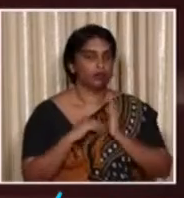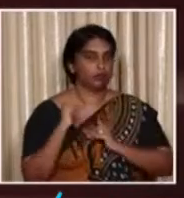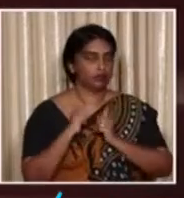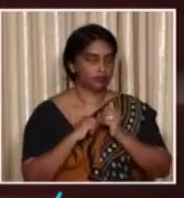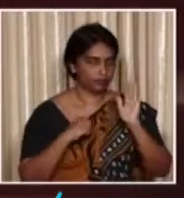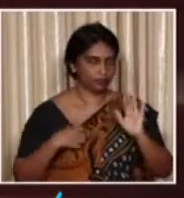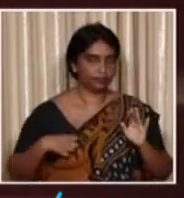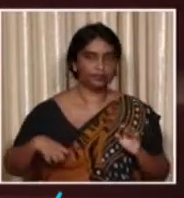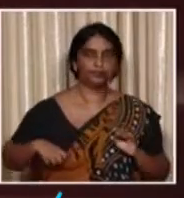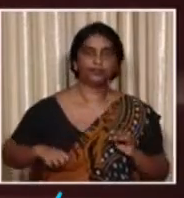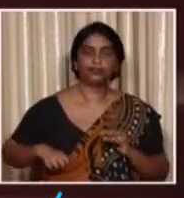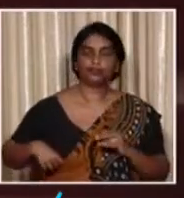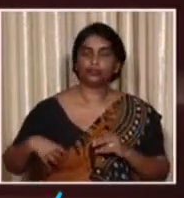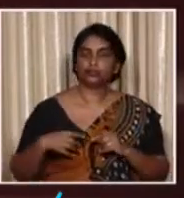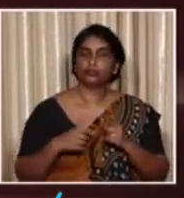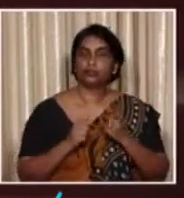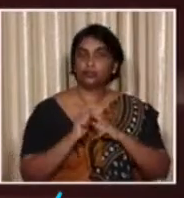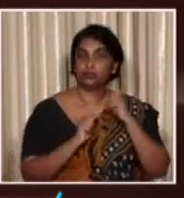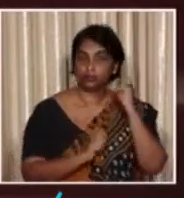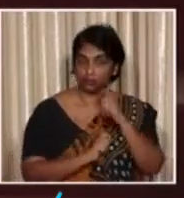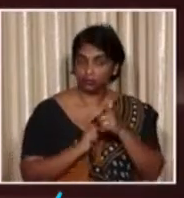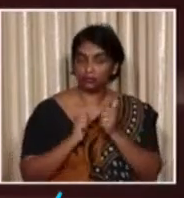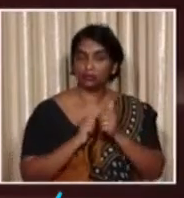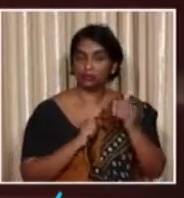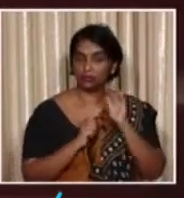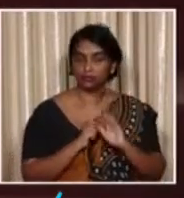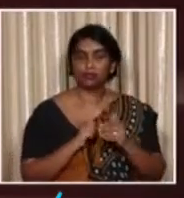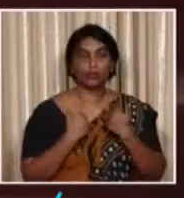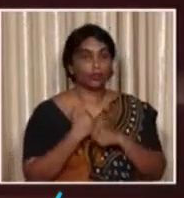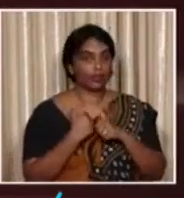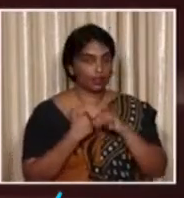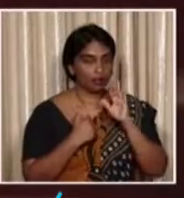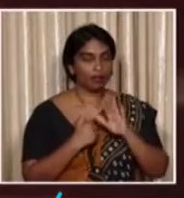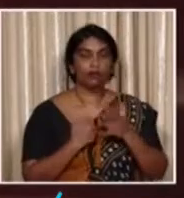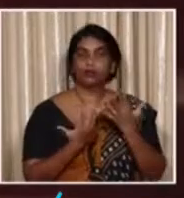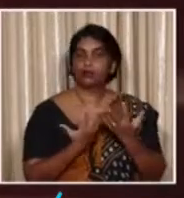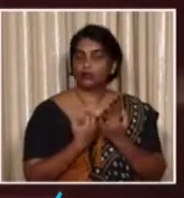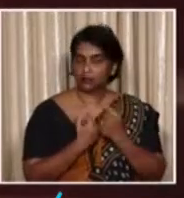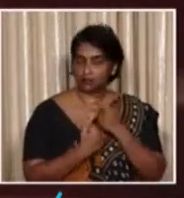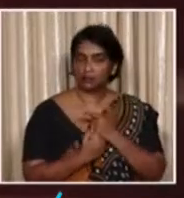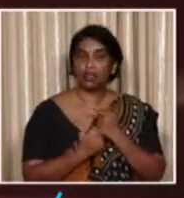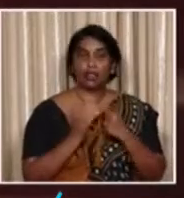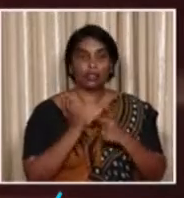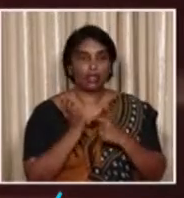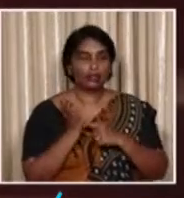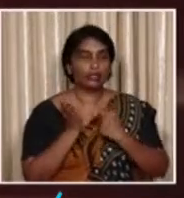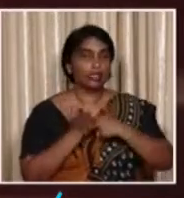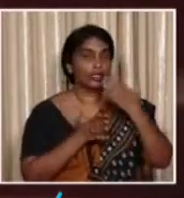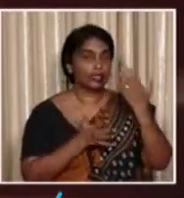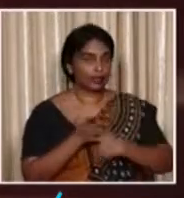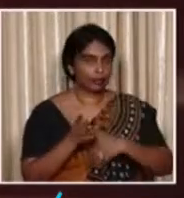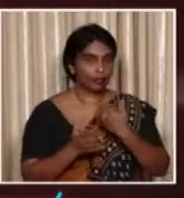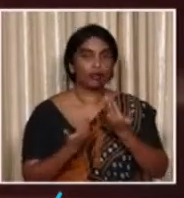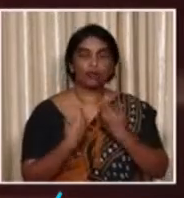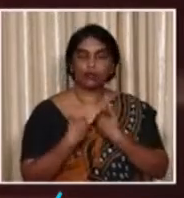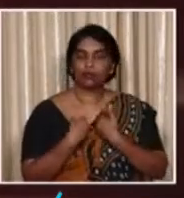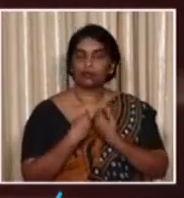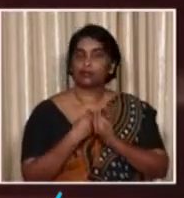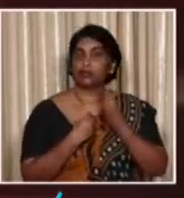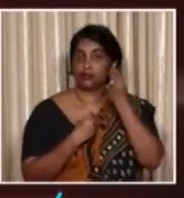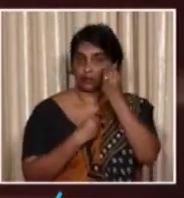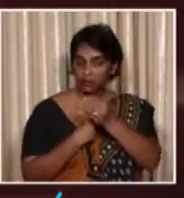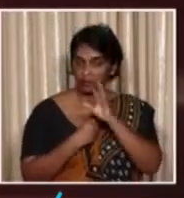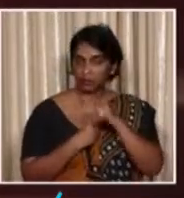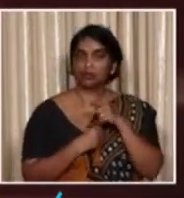ගනු ලැබුවා. වන්දි අය කර ගැනීම සඳහා සකසන ලද ලැබූ තක්සේරු වාර්තාව අප වෙත බාර දෙනු